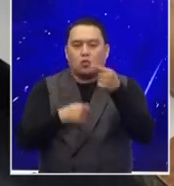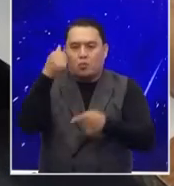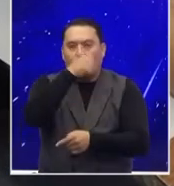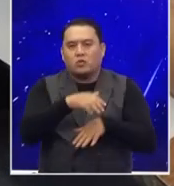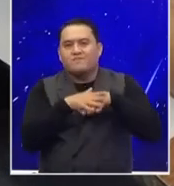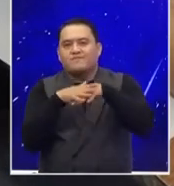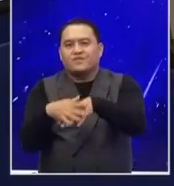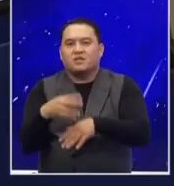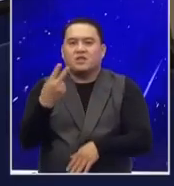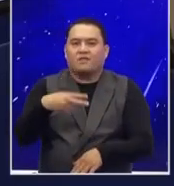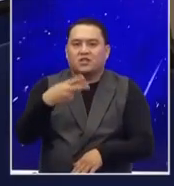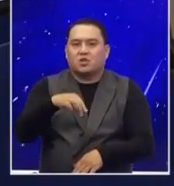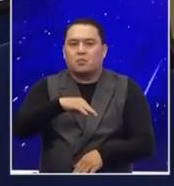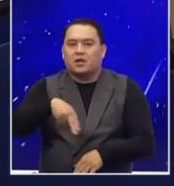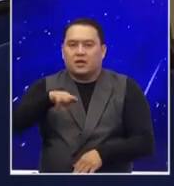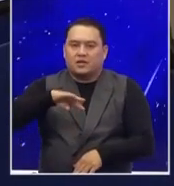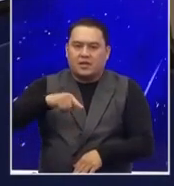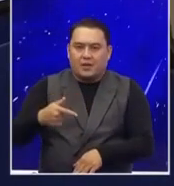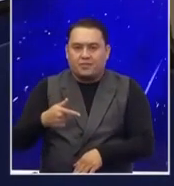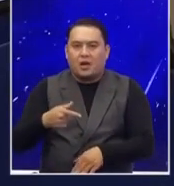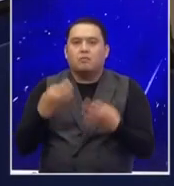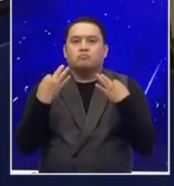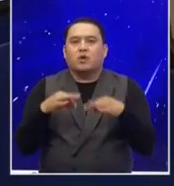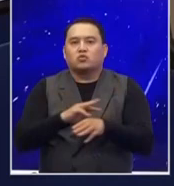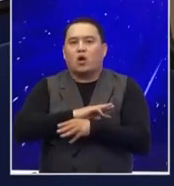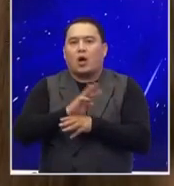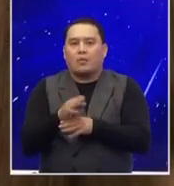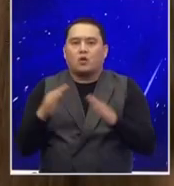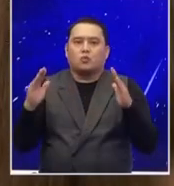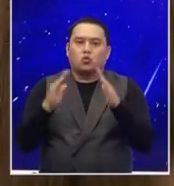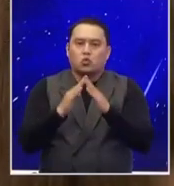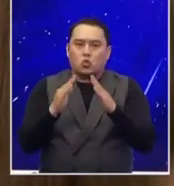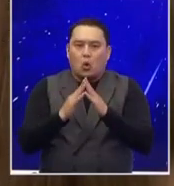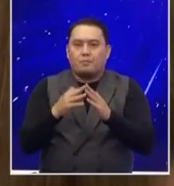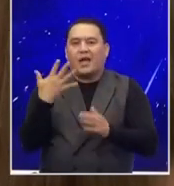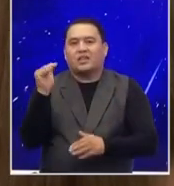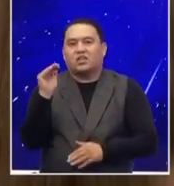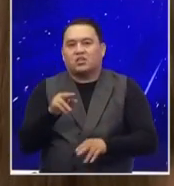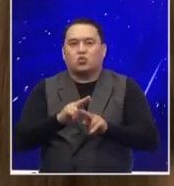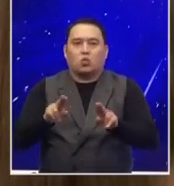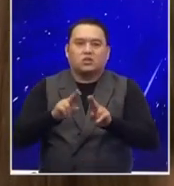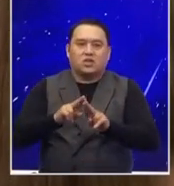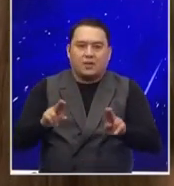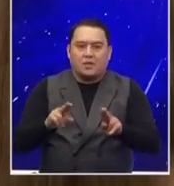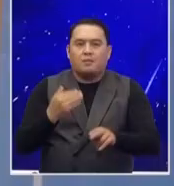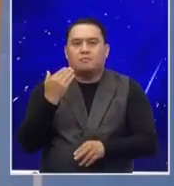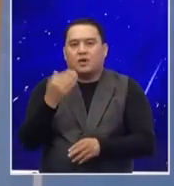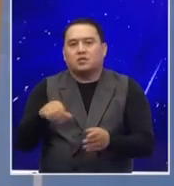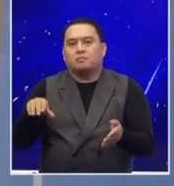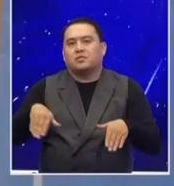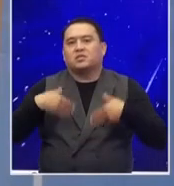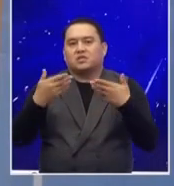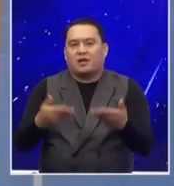будет выделено около 20 миллиардов тенге. Это позволит обеспечить жильем порядка 5000 учителей. По